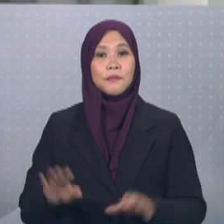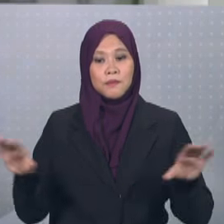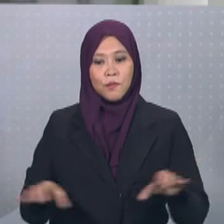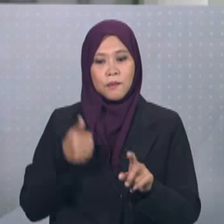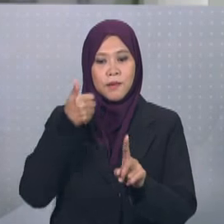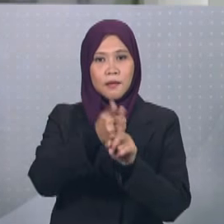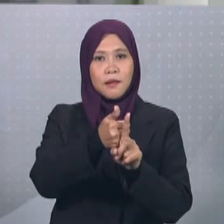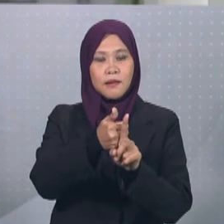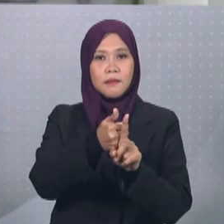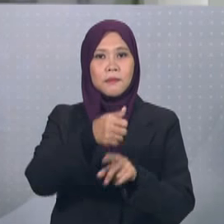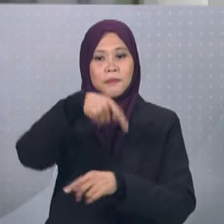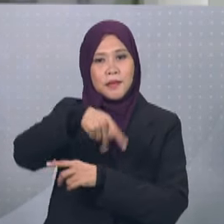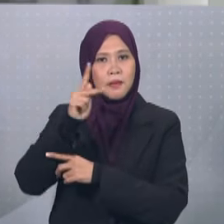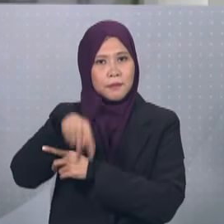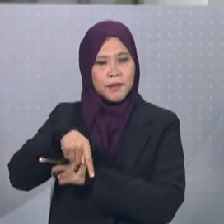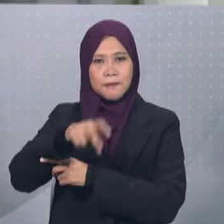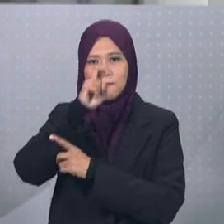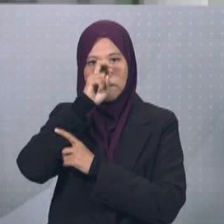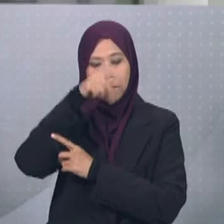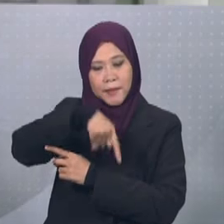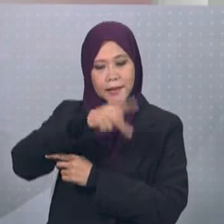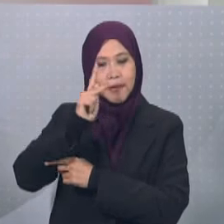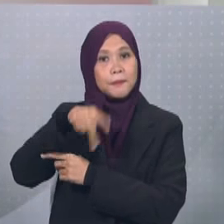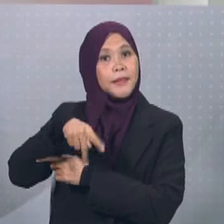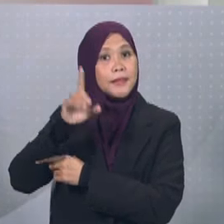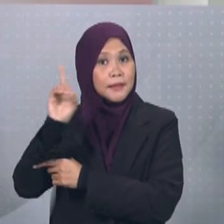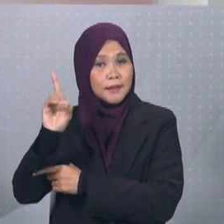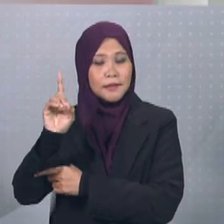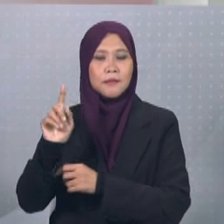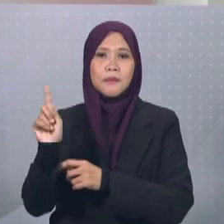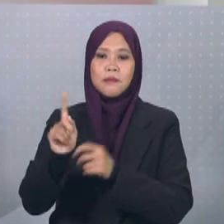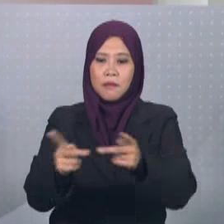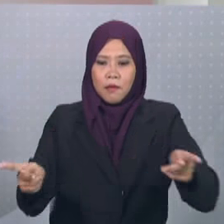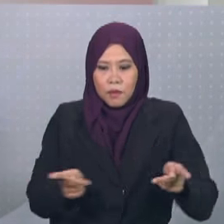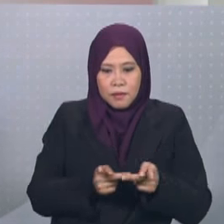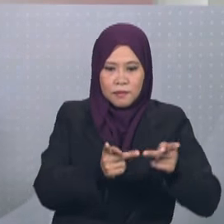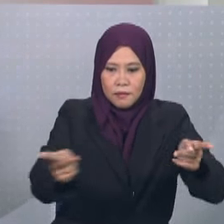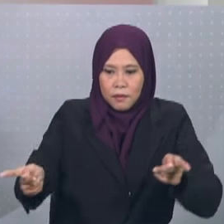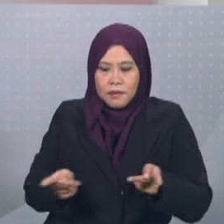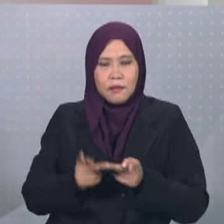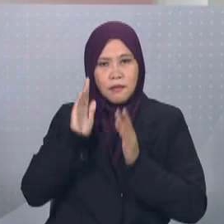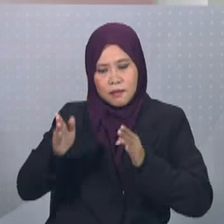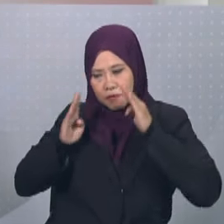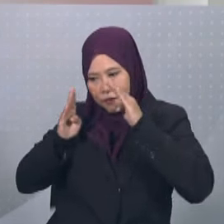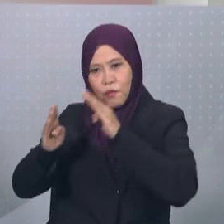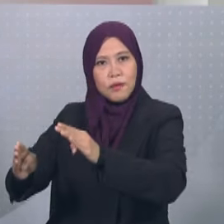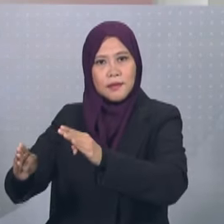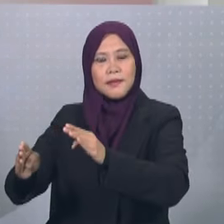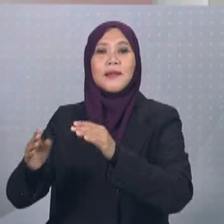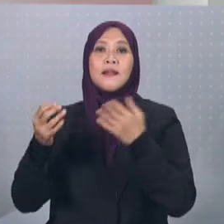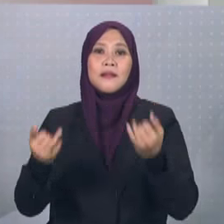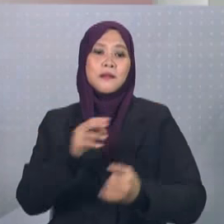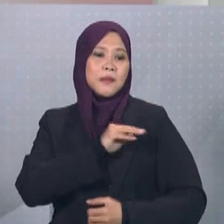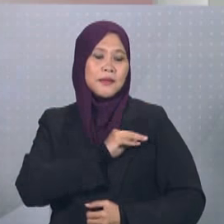Pelaksanaan Perintah Kawalan Pergerakan diperketatkan PKPD di mana-mana kawasan selepas ini akan lebih berfokus. Menurut Menteri